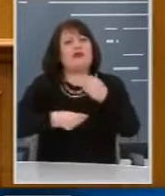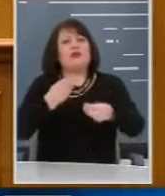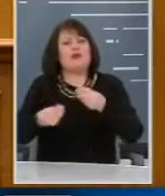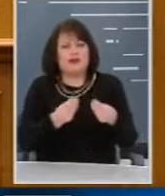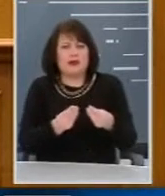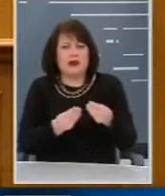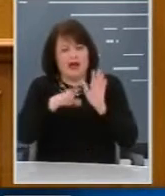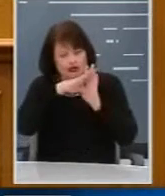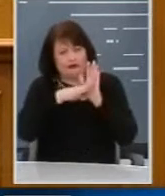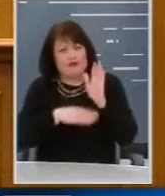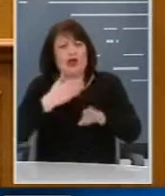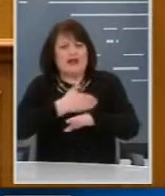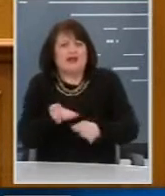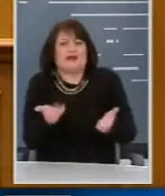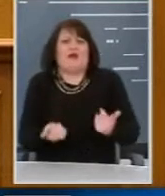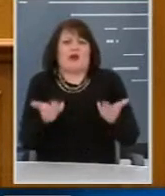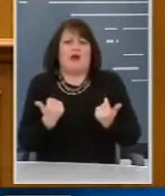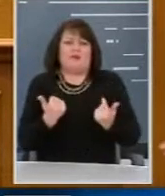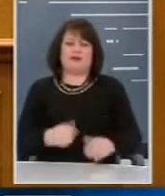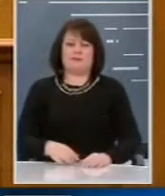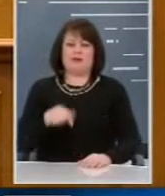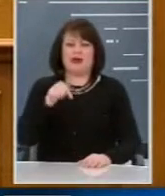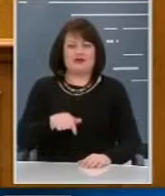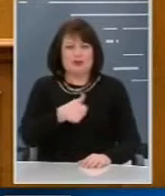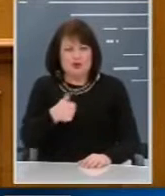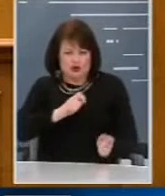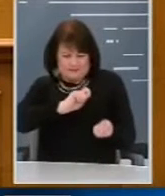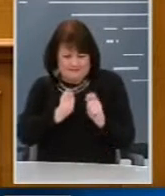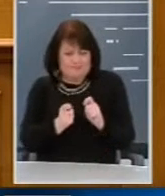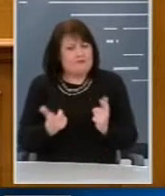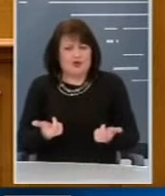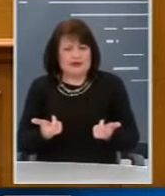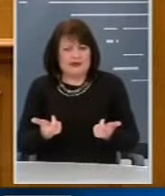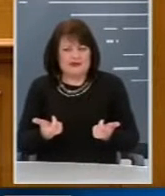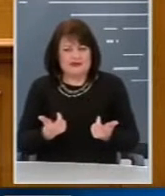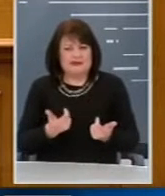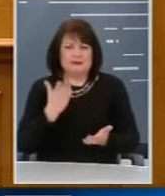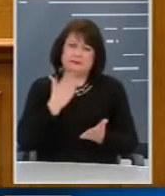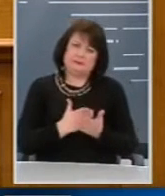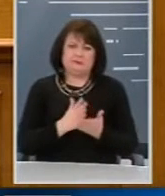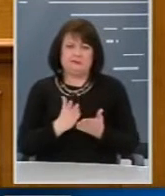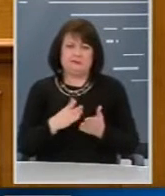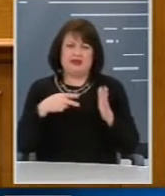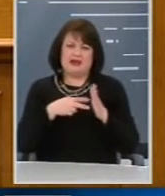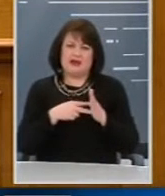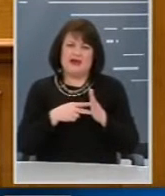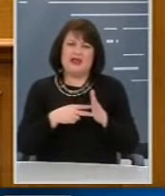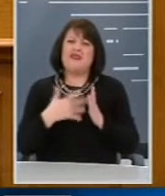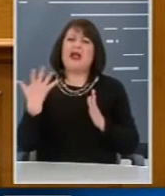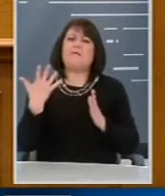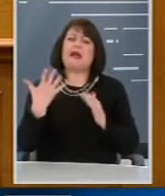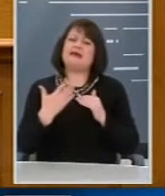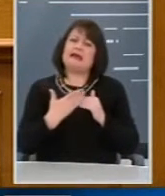καμιά από τις παραπάνω αγγίσεις. Ξέρετε, αυτό άλλαξε μόνο από τα μέσα του